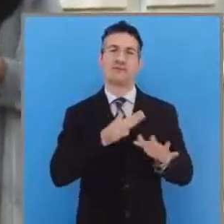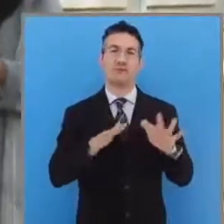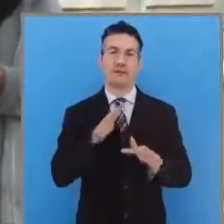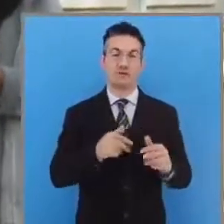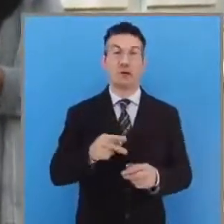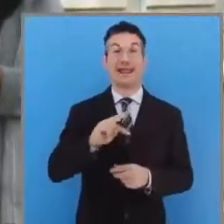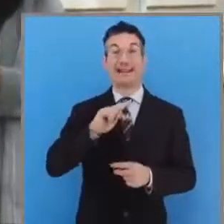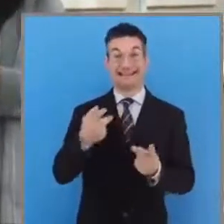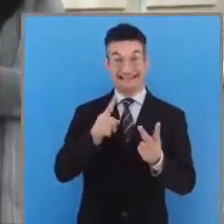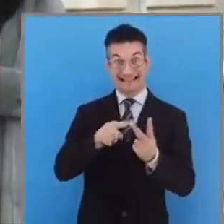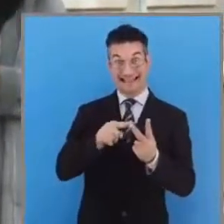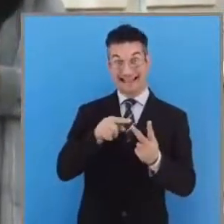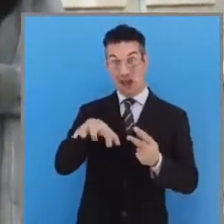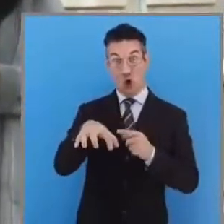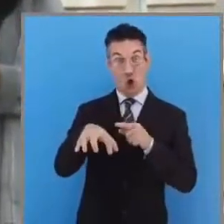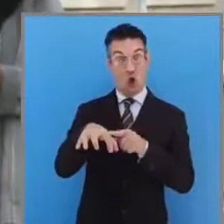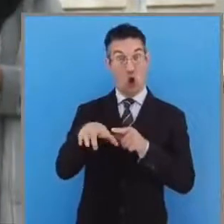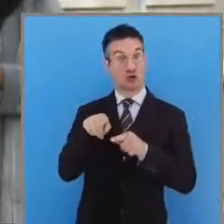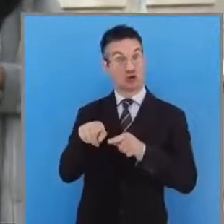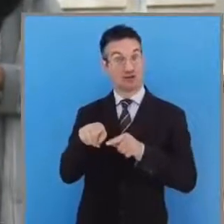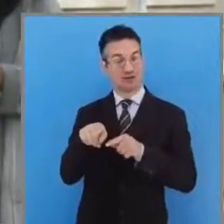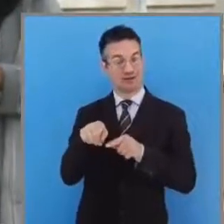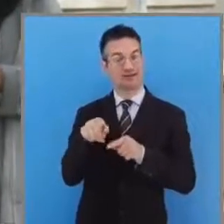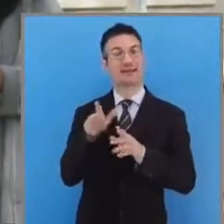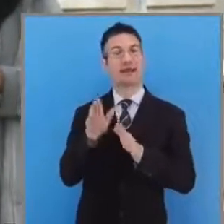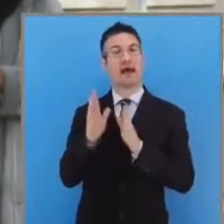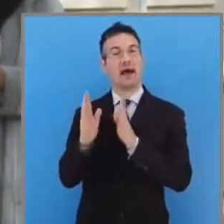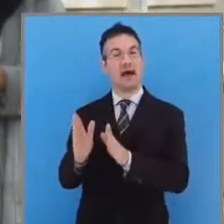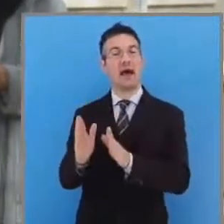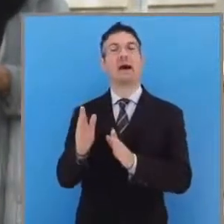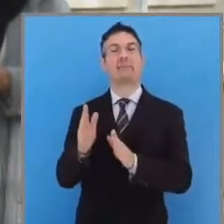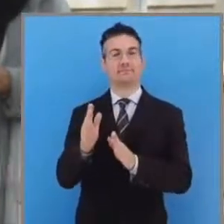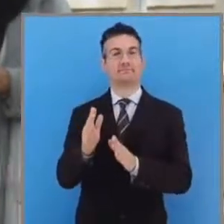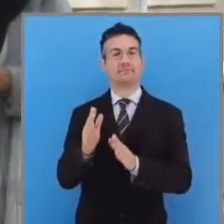invece un'anima che si rivolge ai